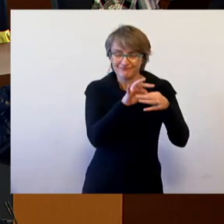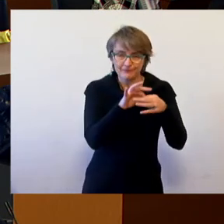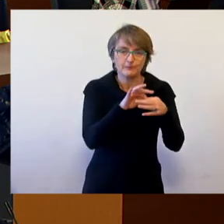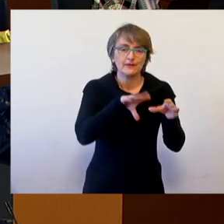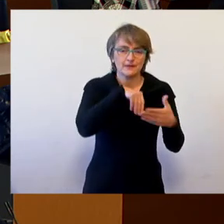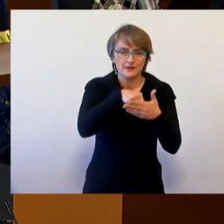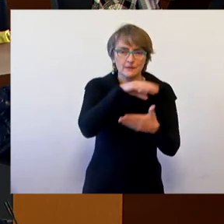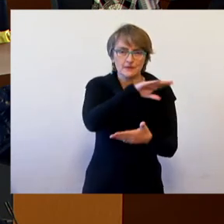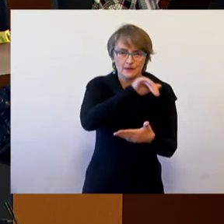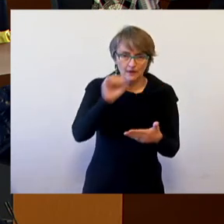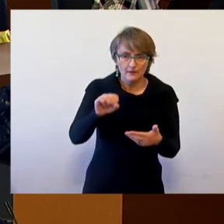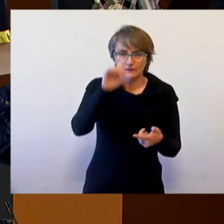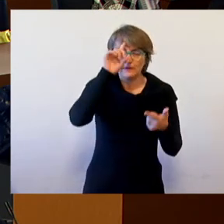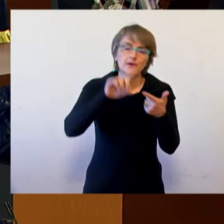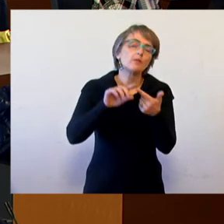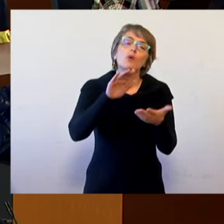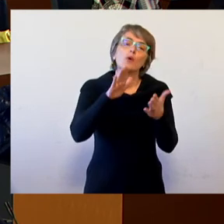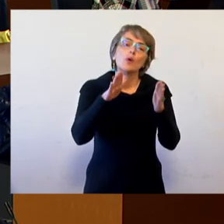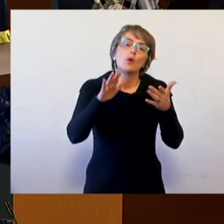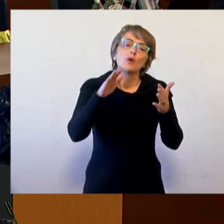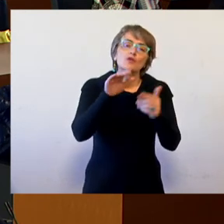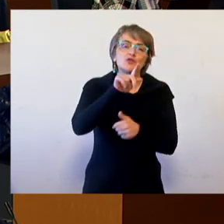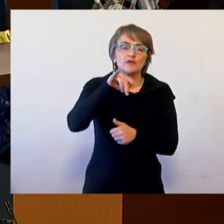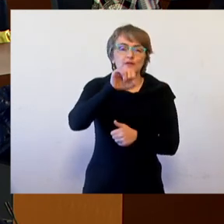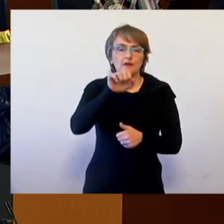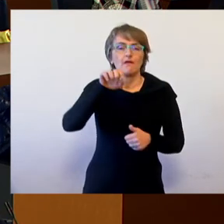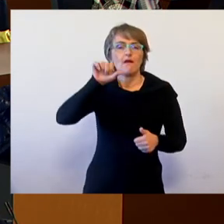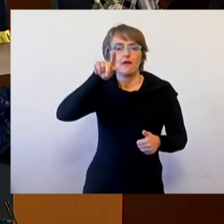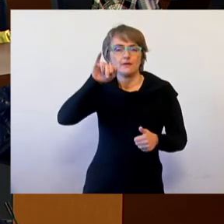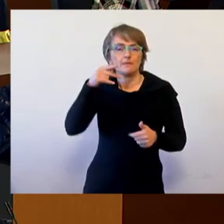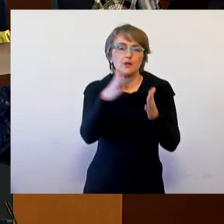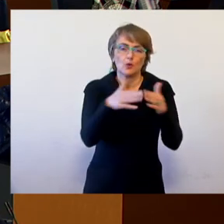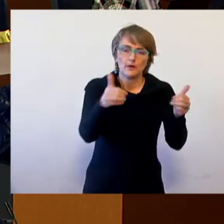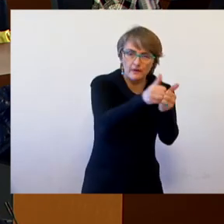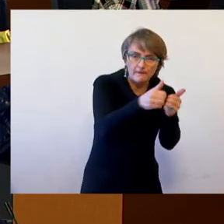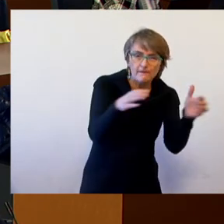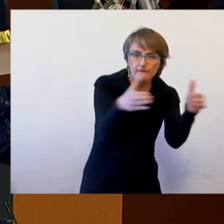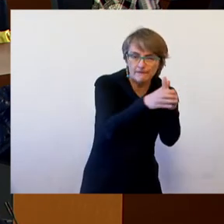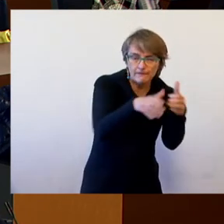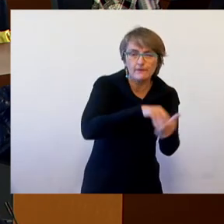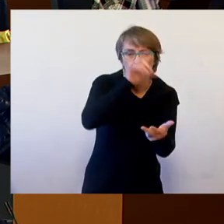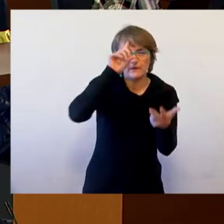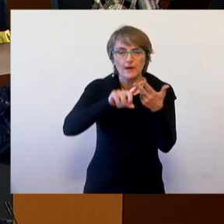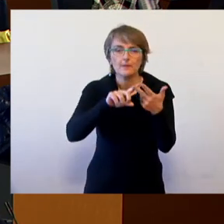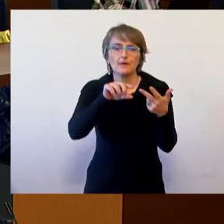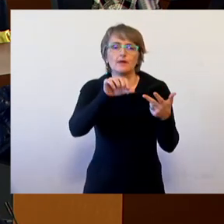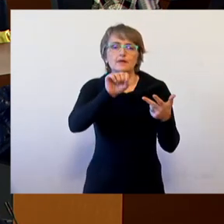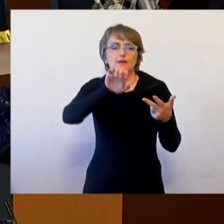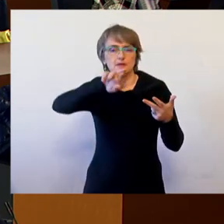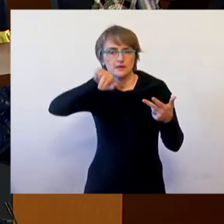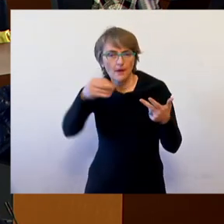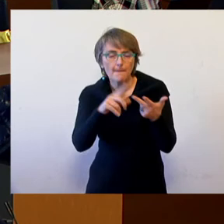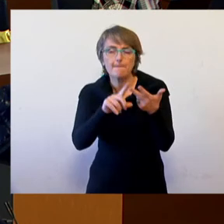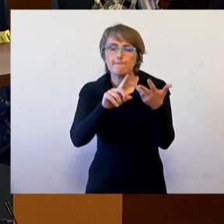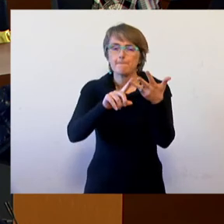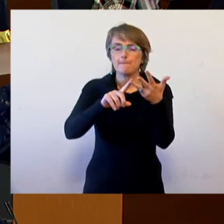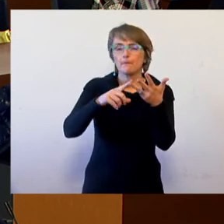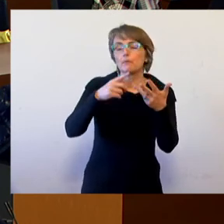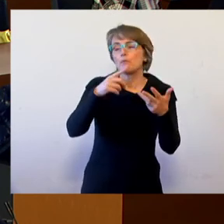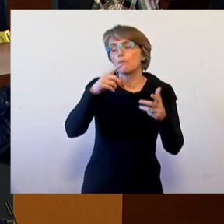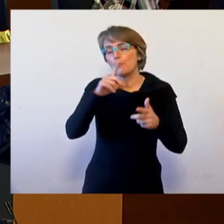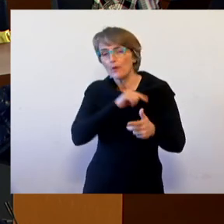le collectif Gisèle Halimi, les ACM, la CERN, les partenaires de la ville ainsi que les services de l'État, la police, la